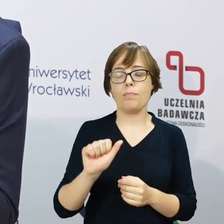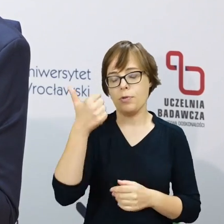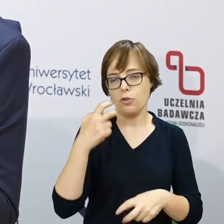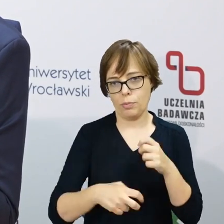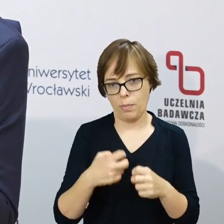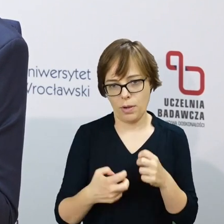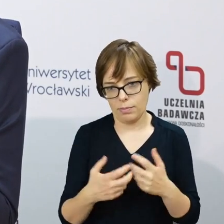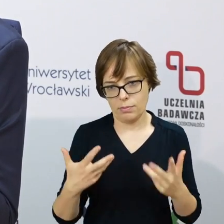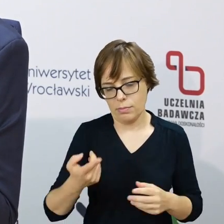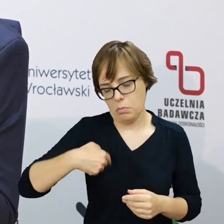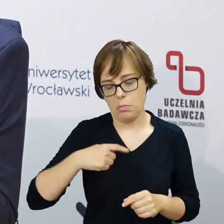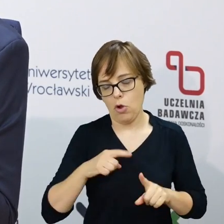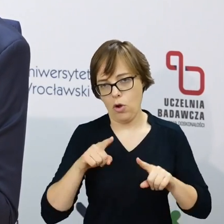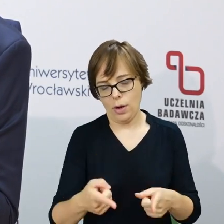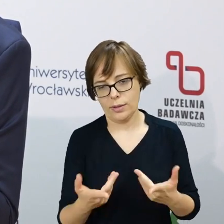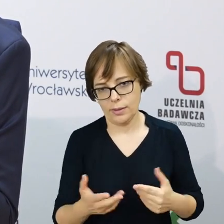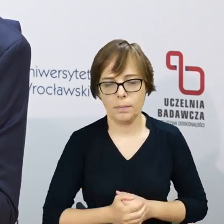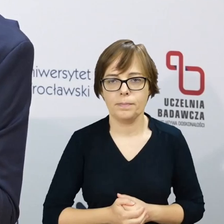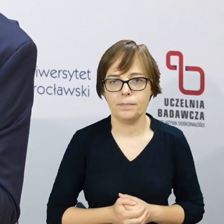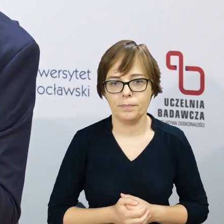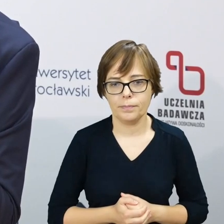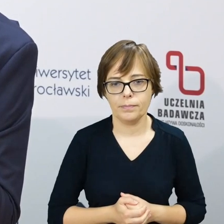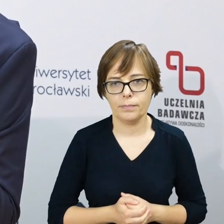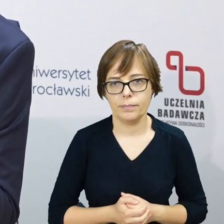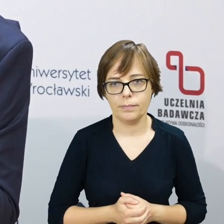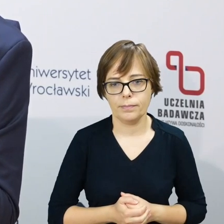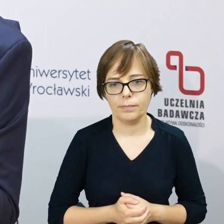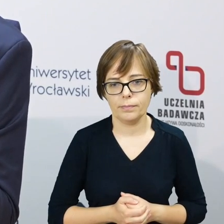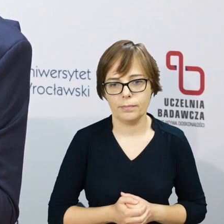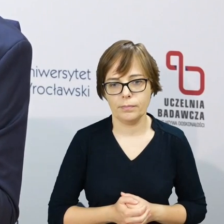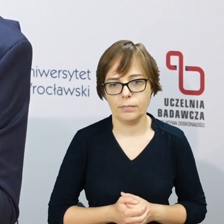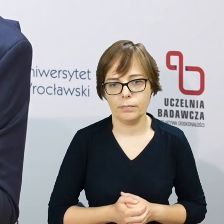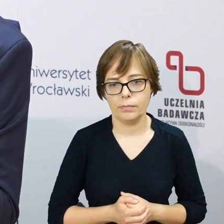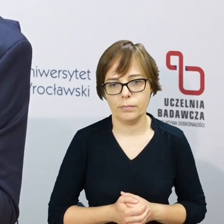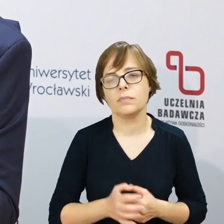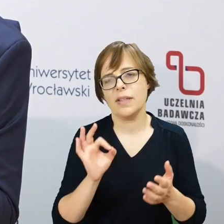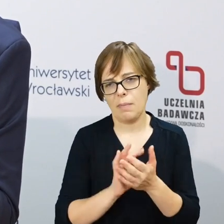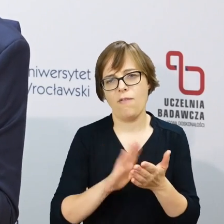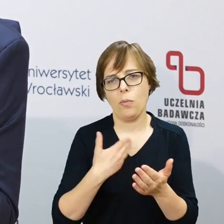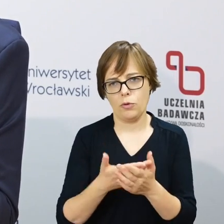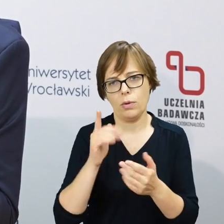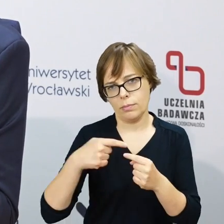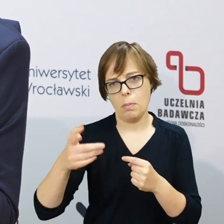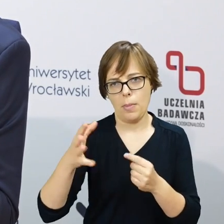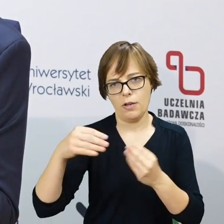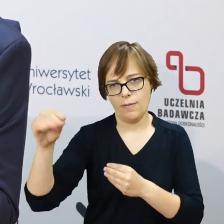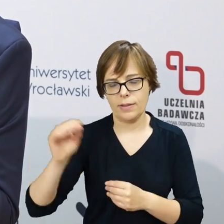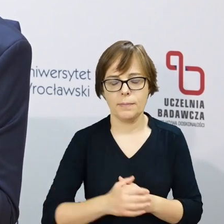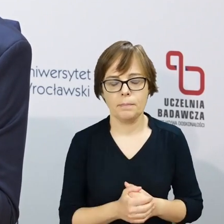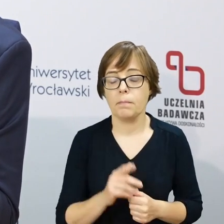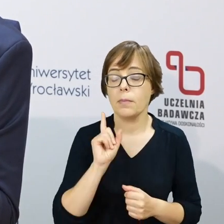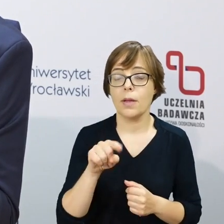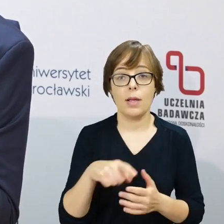organizacja z jakim się borykamy. Tak jak wspominałem, przykładów na pewno będzie znacznie więcej, ale sprawy trwające